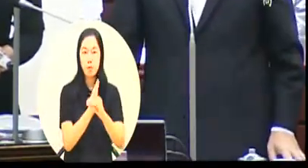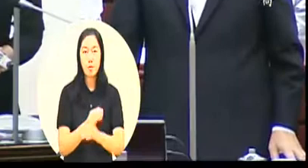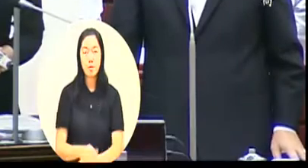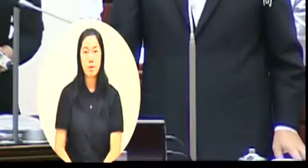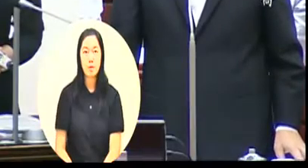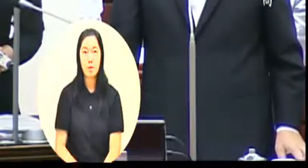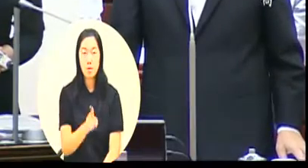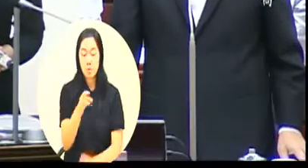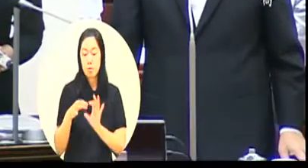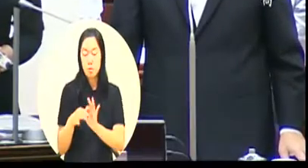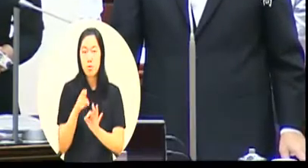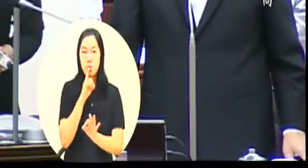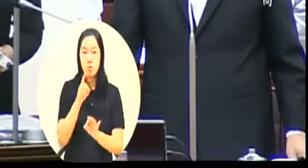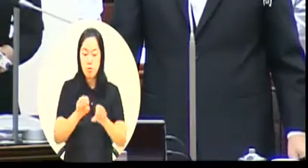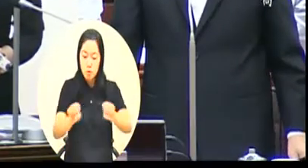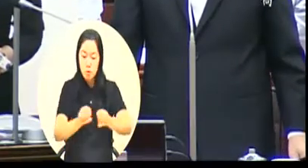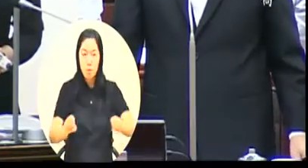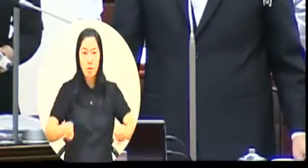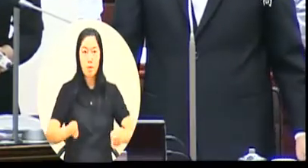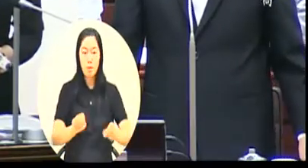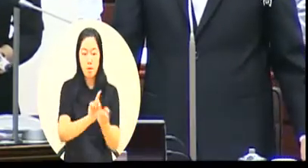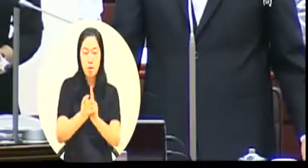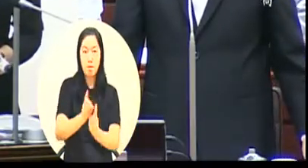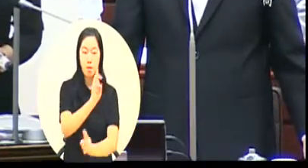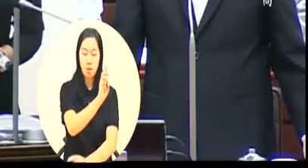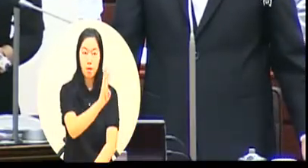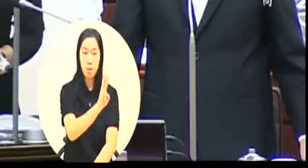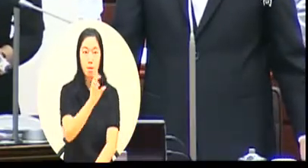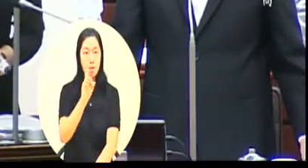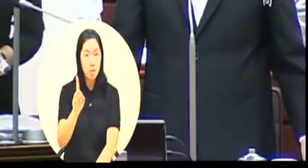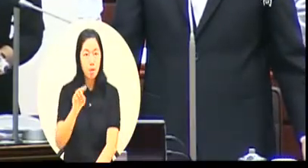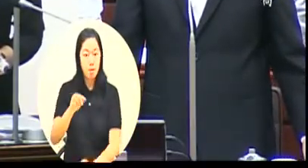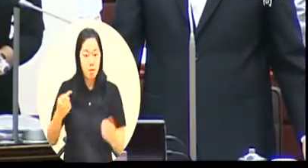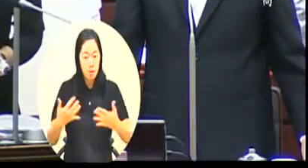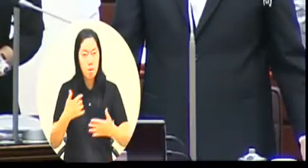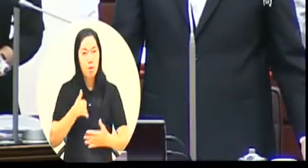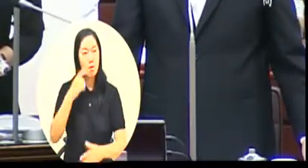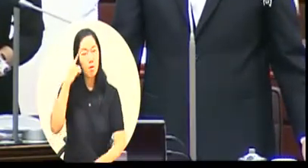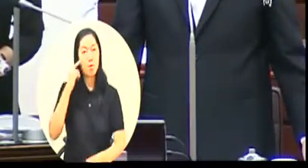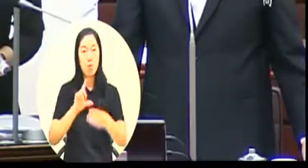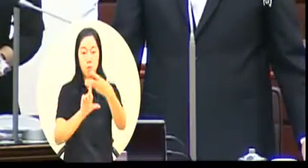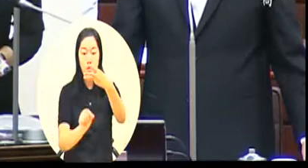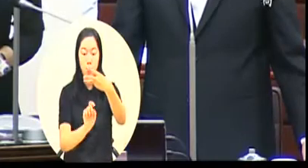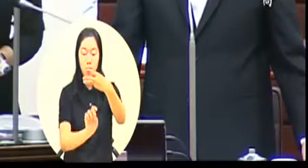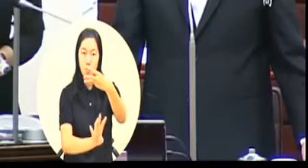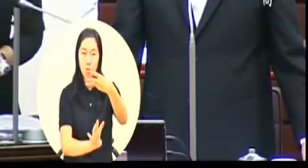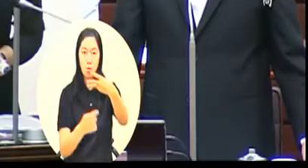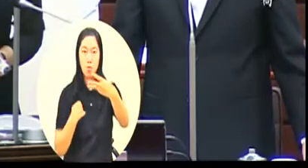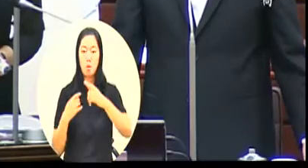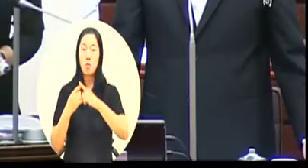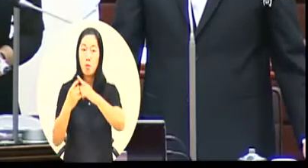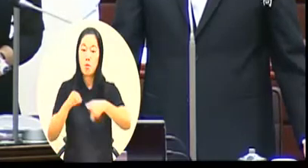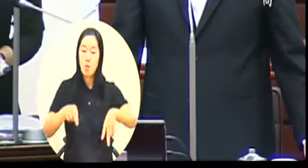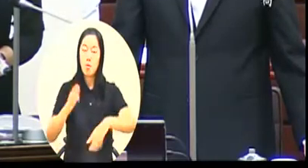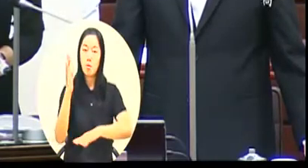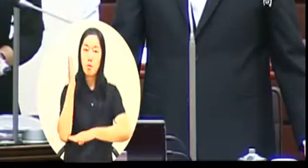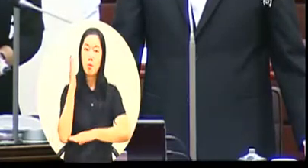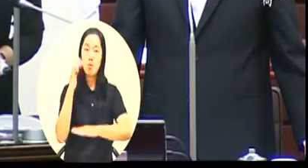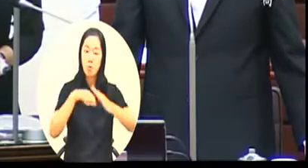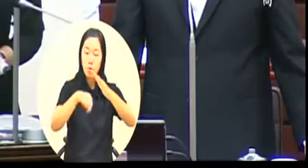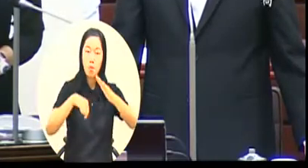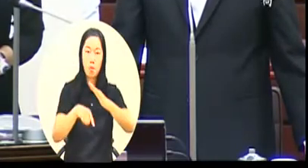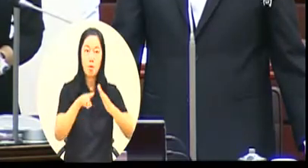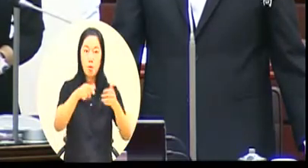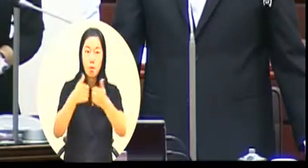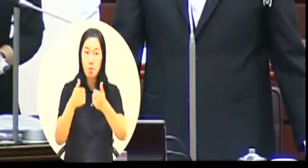在关心说咱管线三地的问题，我记得我3月14号到行政院开行政院